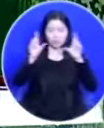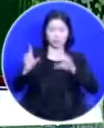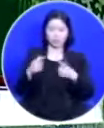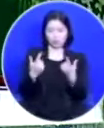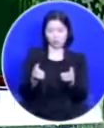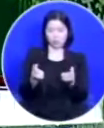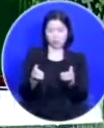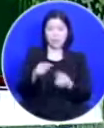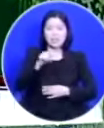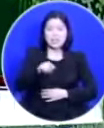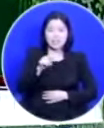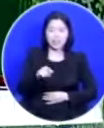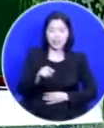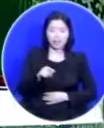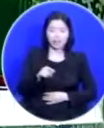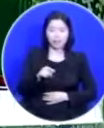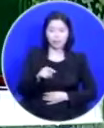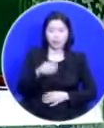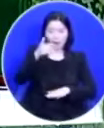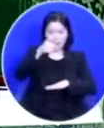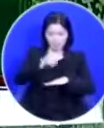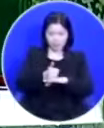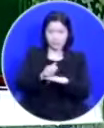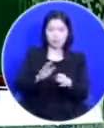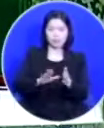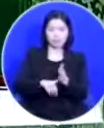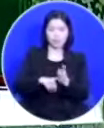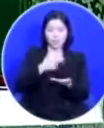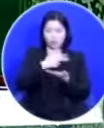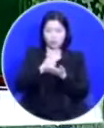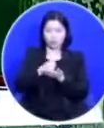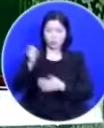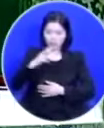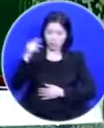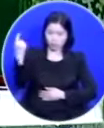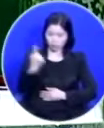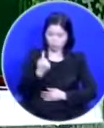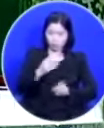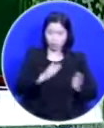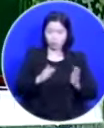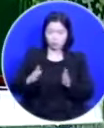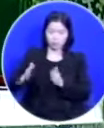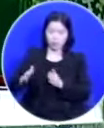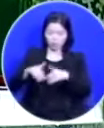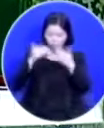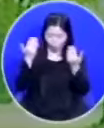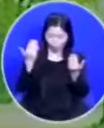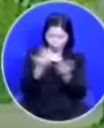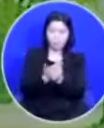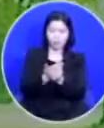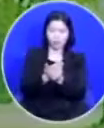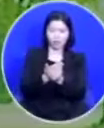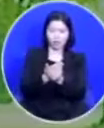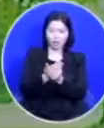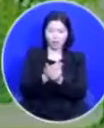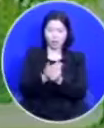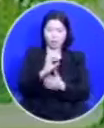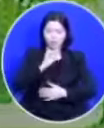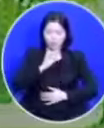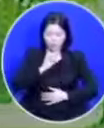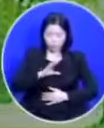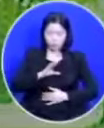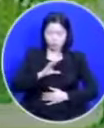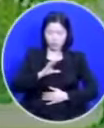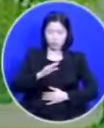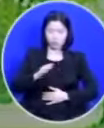그것이 마지막 때 주님의 재림을 준비하는 완벽한 유일한 준비해요 그것으로